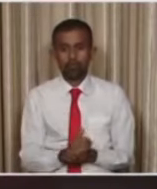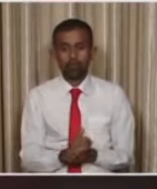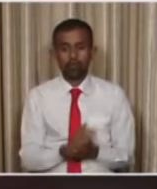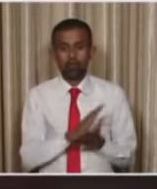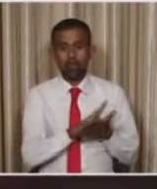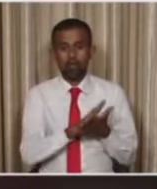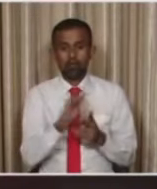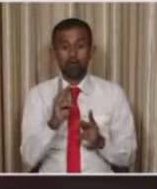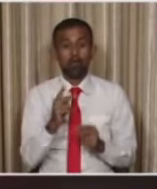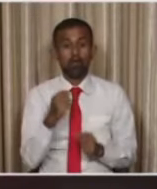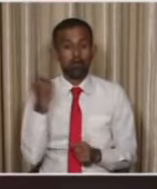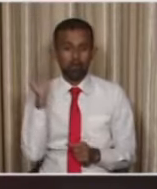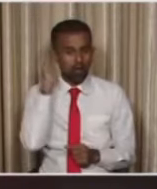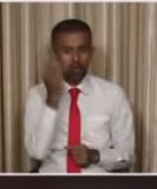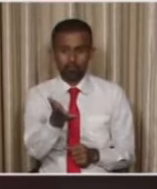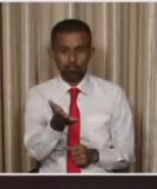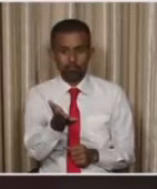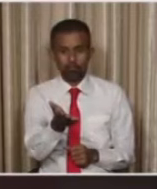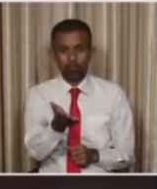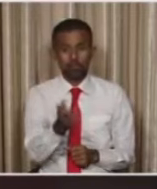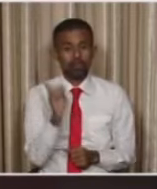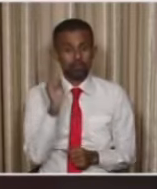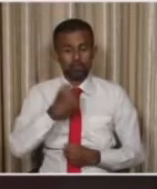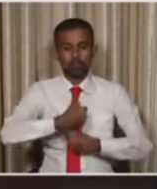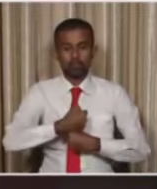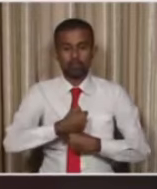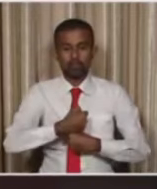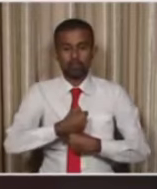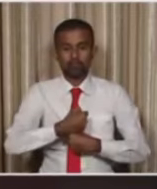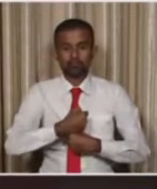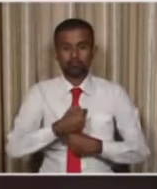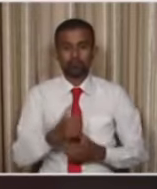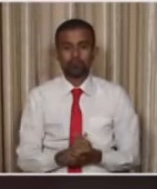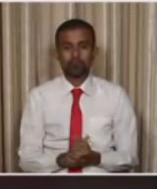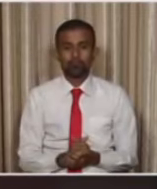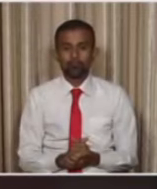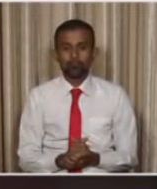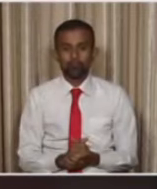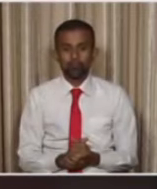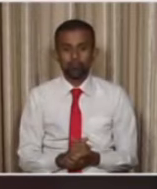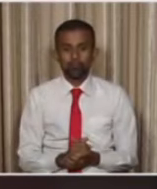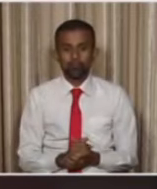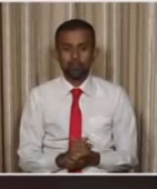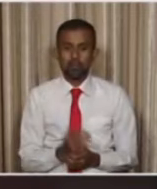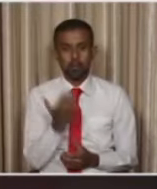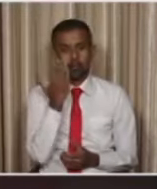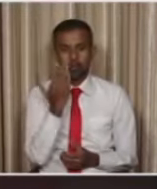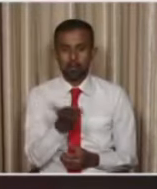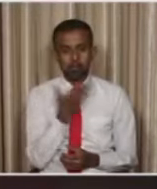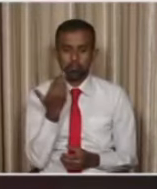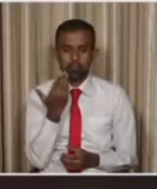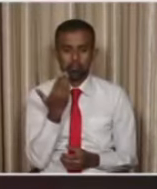නැතිගේ කතා ටික ඇහුවනම් අනේ ඒ ආණ්ඩුවේ අර මේ හොිතා ගන්න පුළුවන් පින්තූරේ. මන්